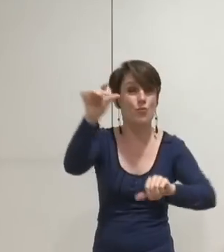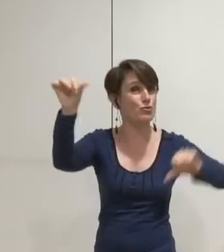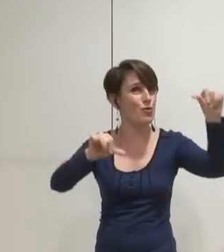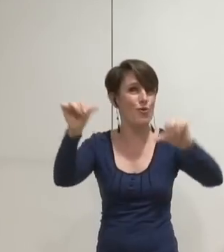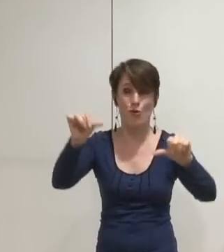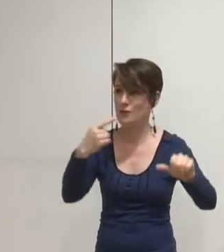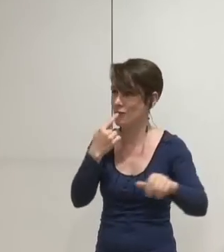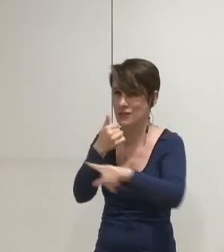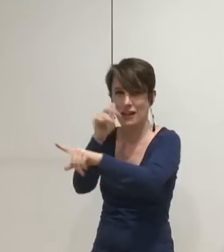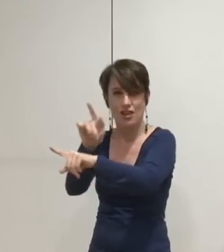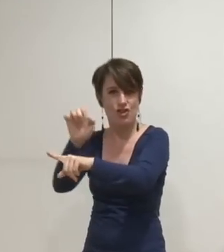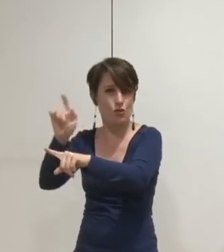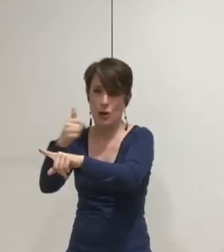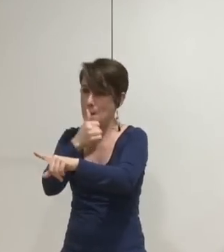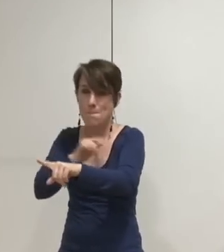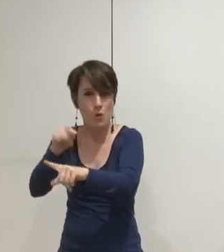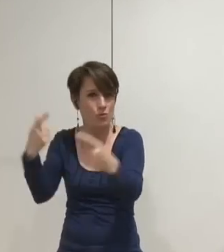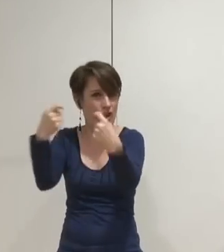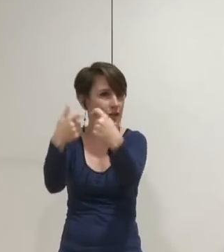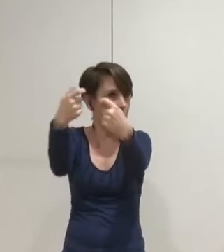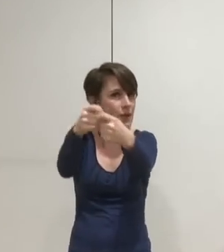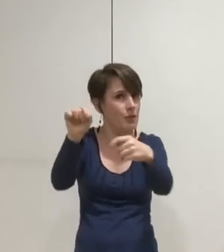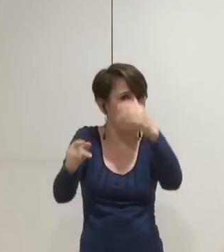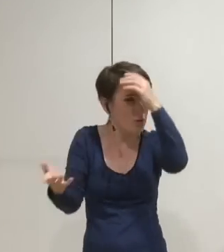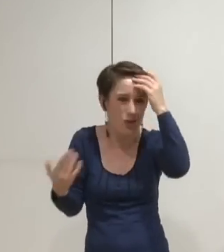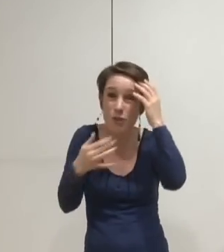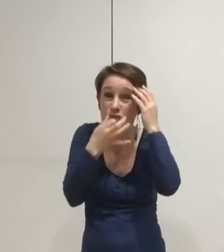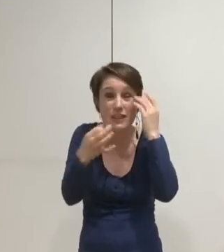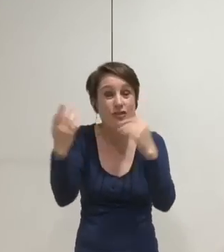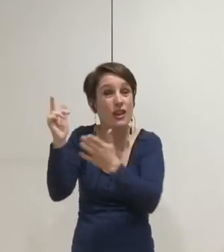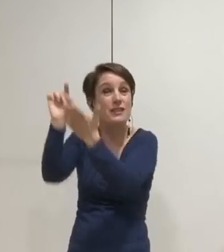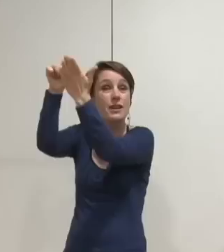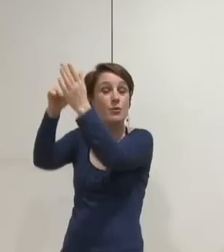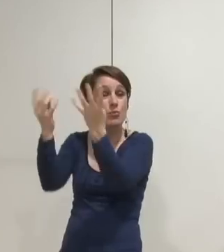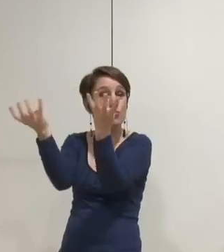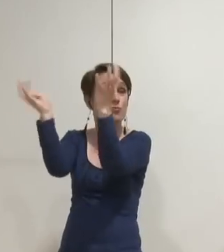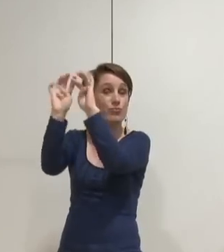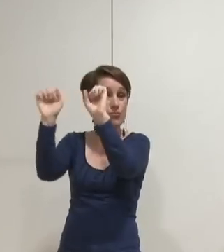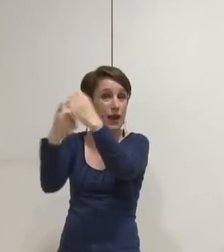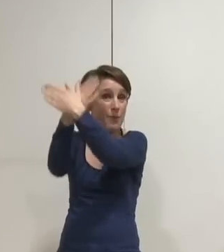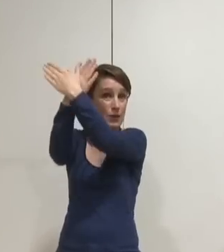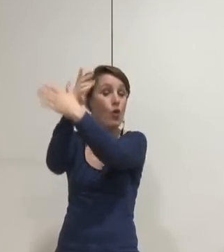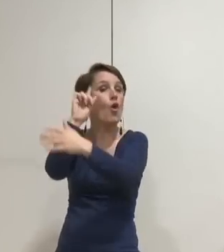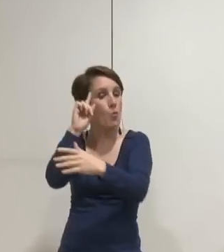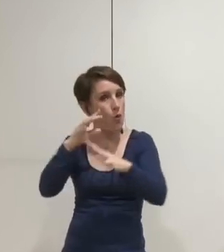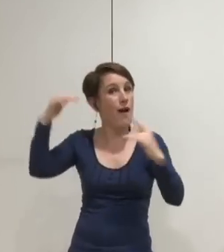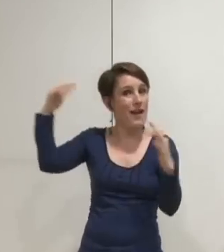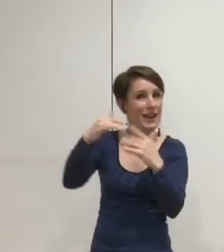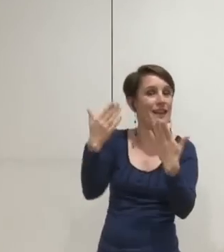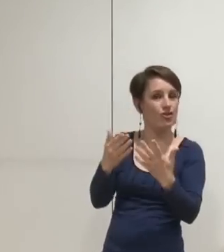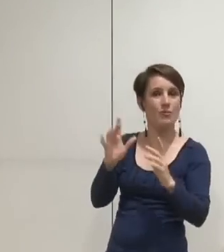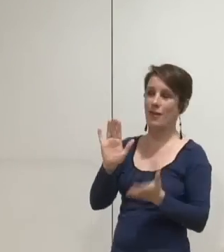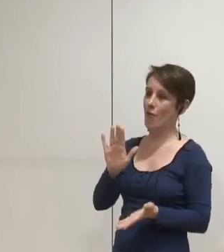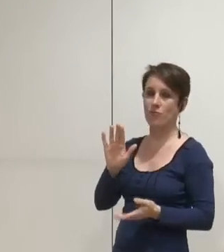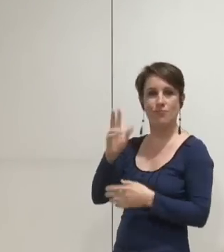nous sommes en travail sur cette question je l'ai dit à plusieurs reprises au niveau de la métropole puisque l'énergie est devenue maintenant compétenence métropolitaines